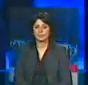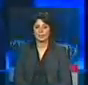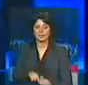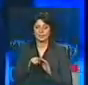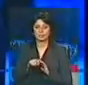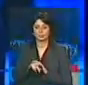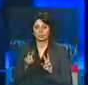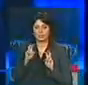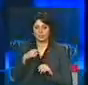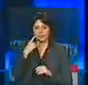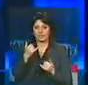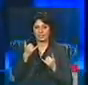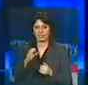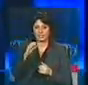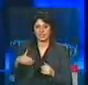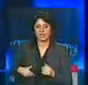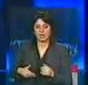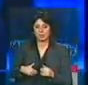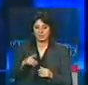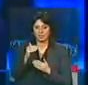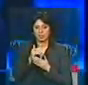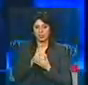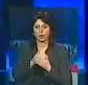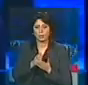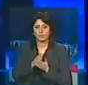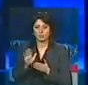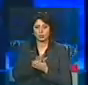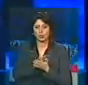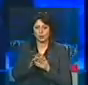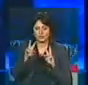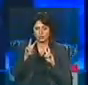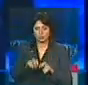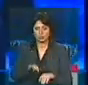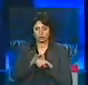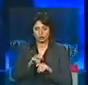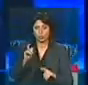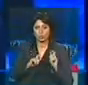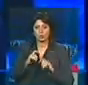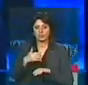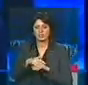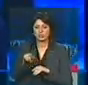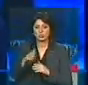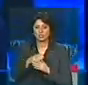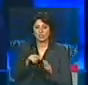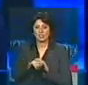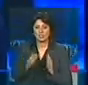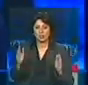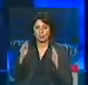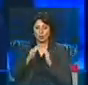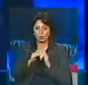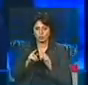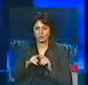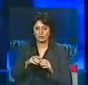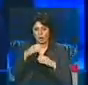ეძლებით გადაადგილებულ პირებს დღეს ჰეპატიტის ელიმინაციის პროგრამის ფარგლებში უფასო სკრინინგი ჩაუტარდათ. უნივერსიტეტის ქუჩაზე მდებარე დემნილთა კორპუსთან